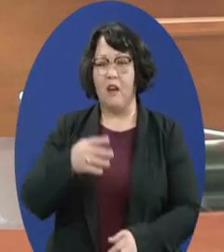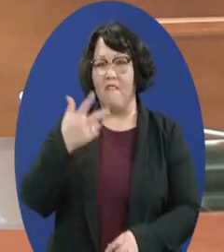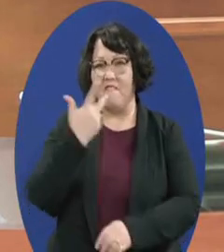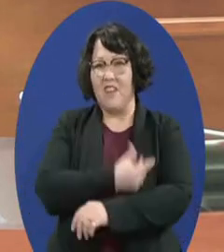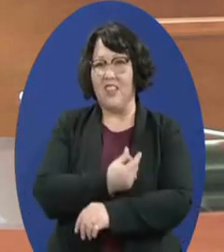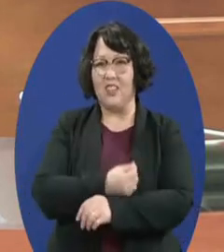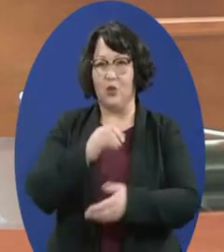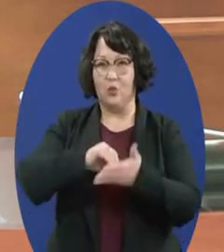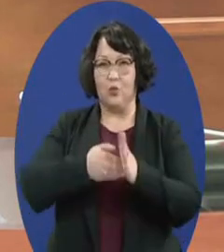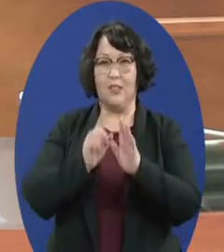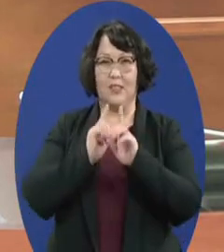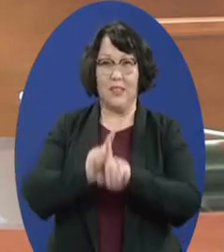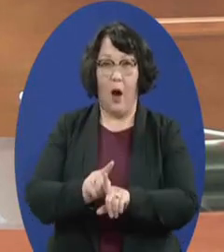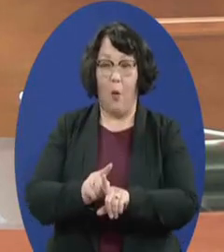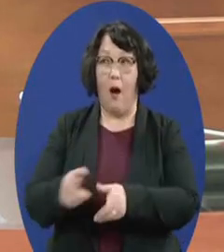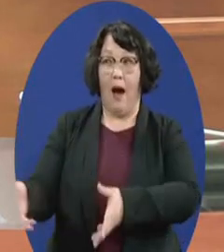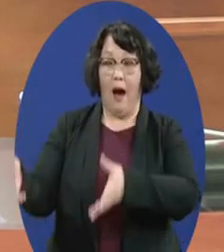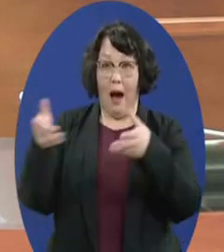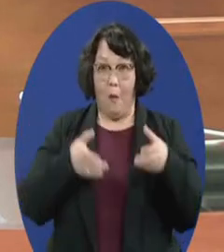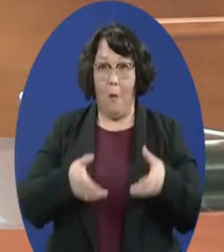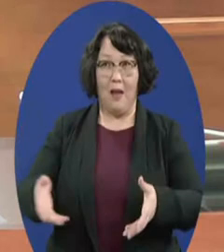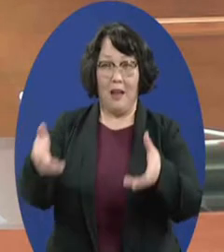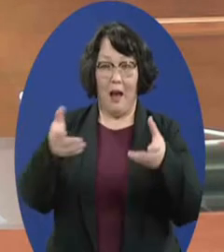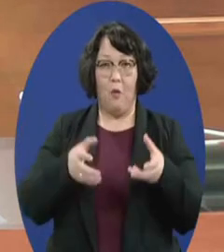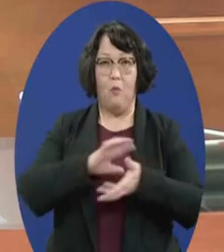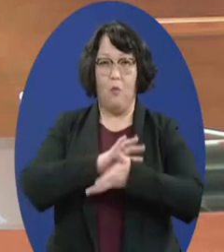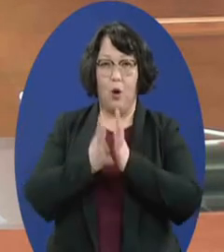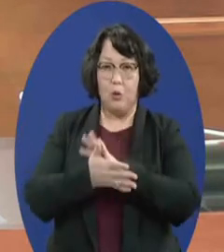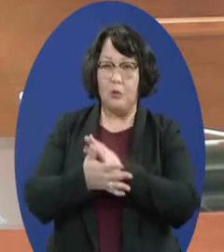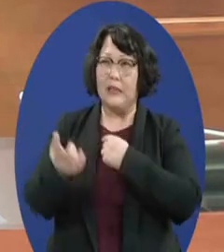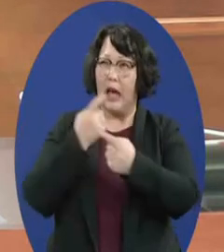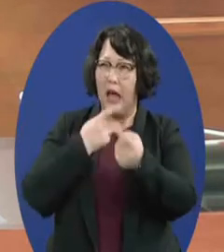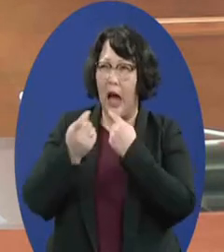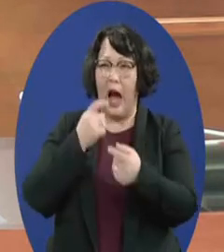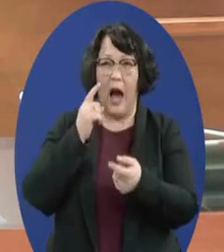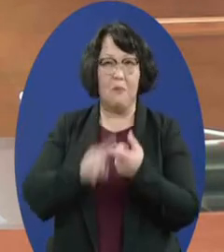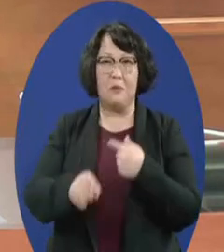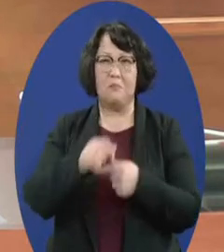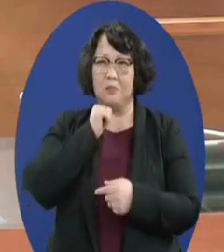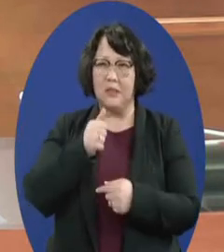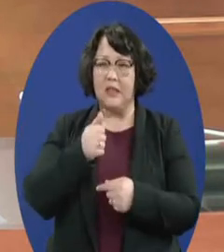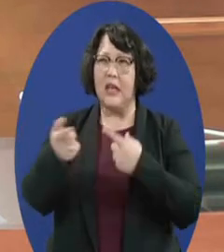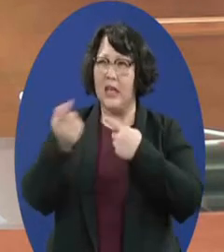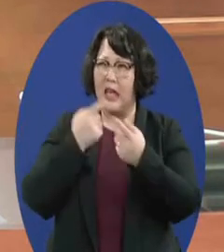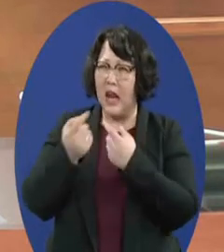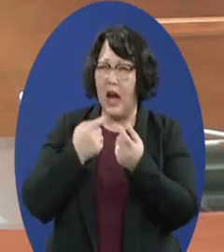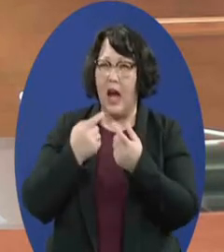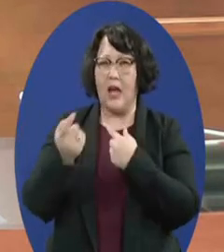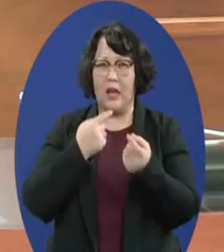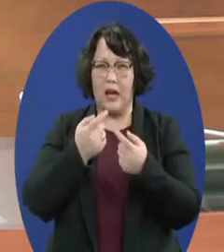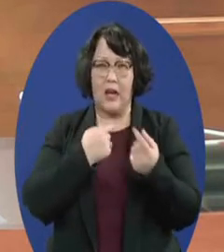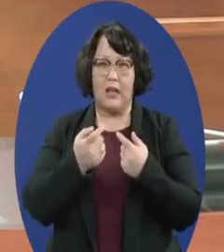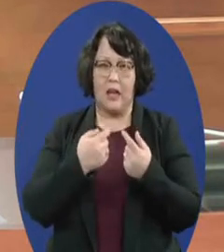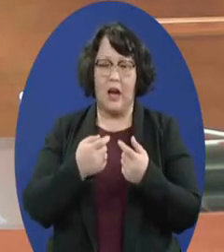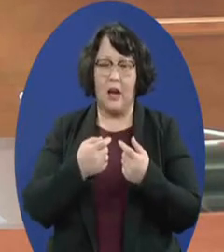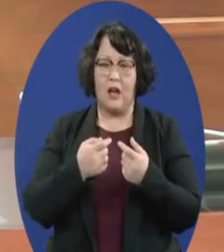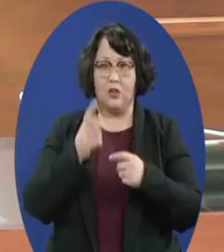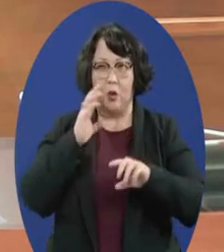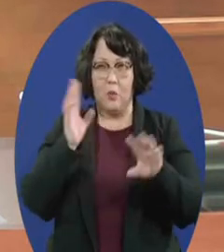төлөвлөлтийн дагуу татан авч байгаа ч бас амаргүй яриа хэлцээр нөхцөлийн одоо бас